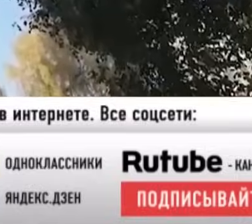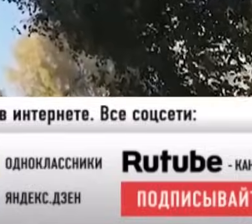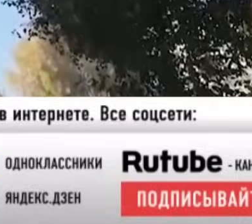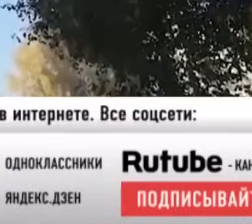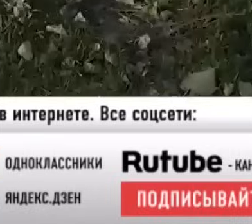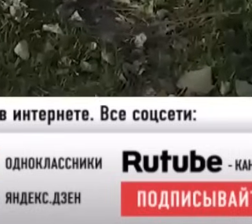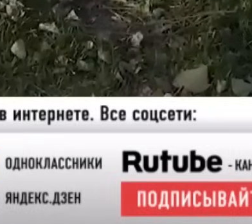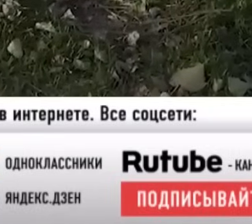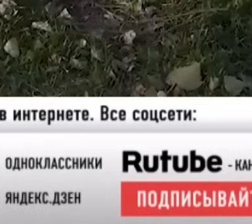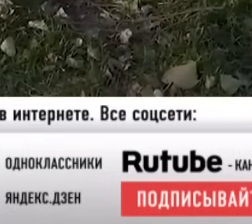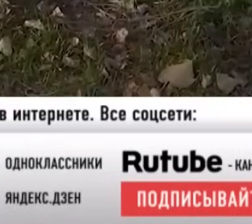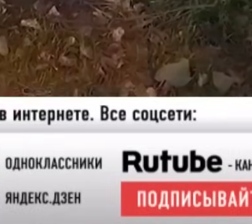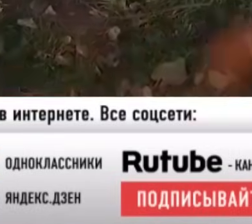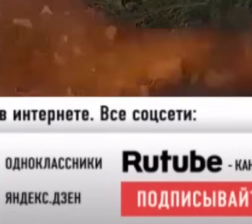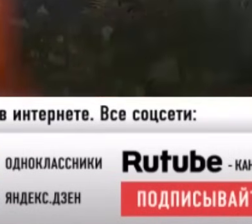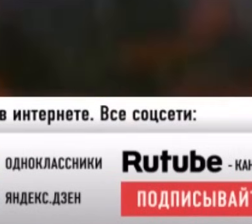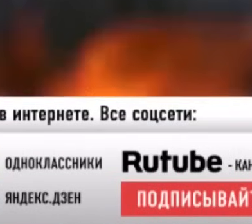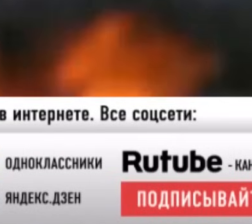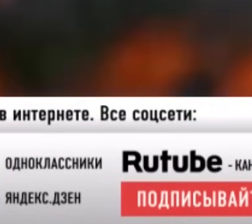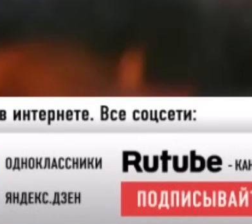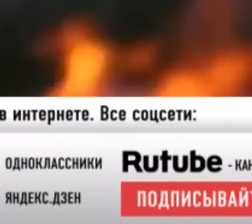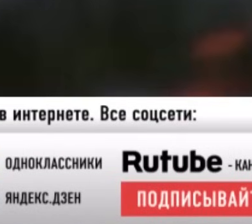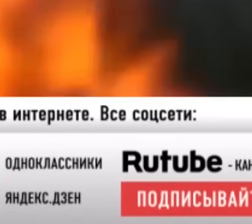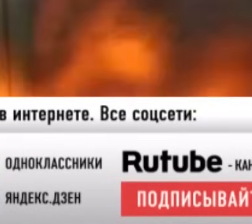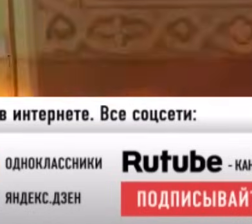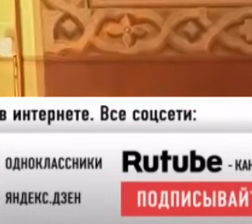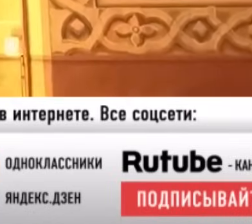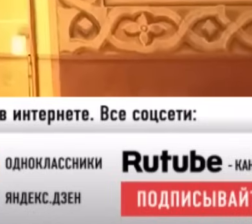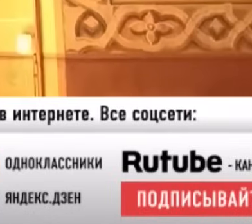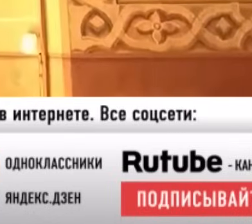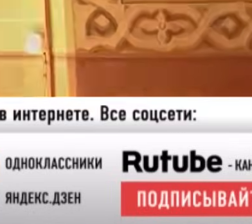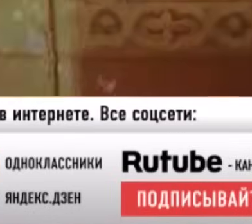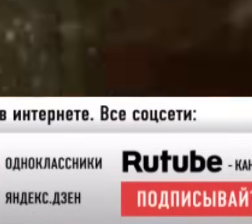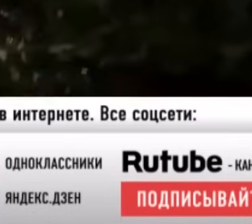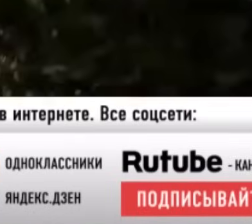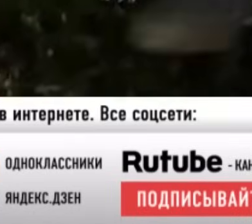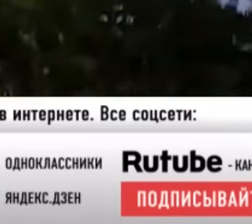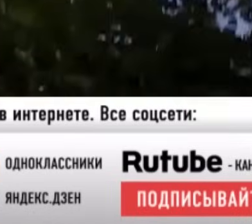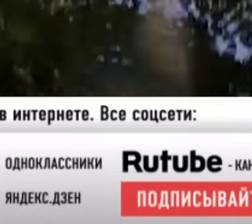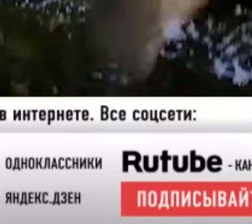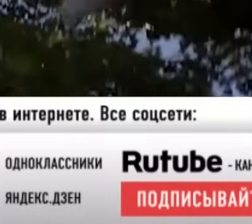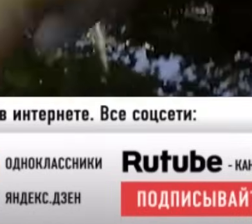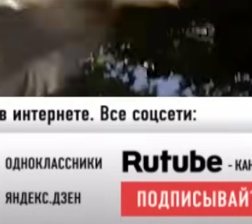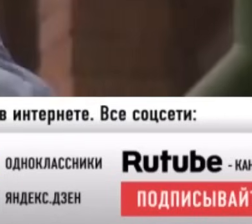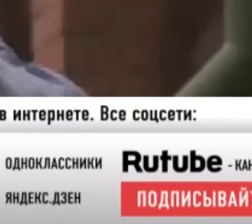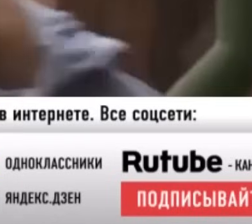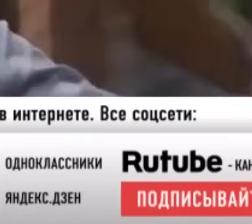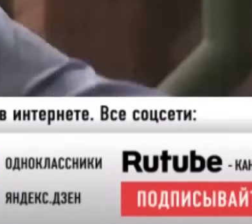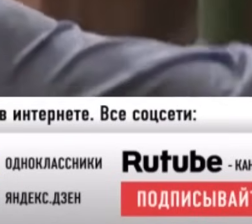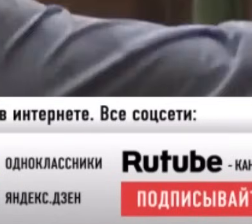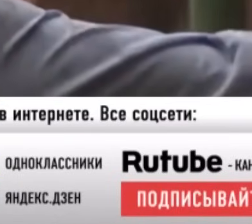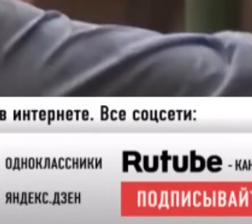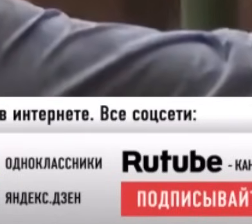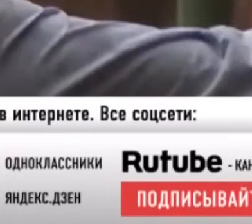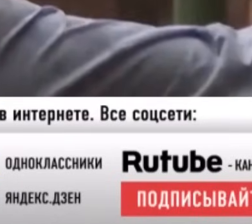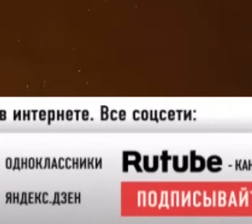его, сложно. В Библии он и огонь, и свет, и голубь, и